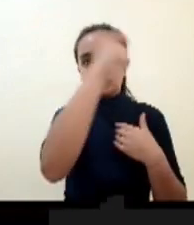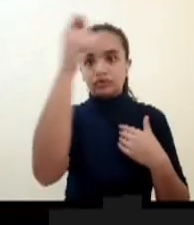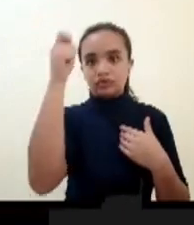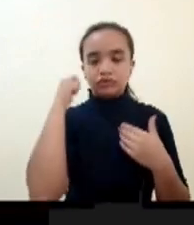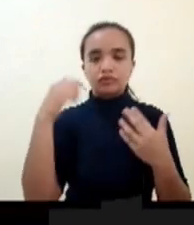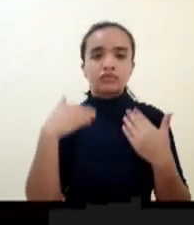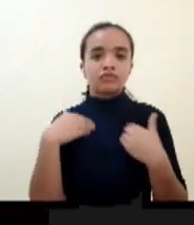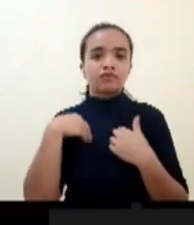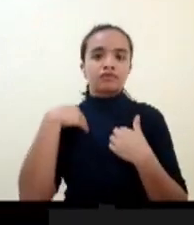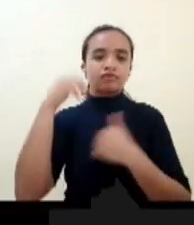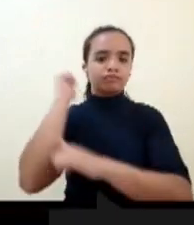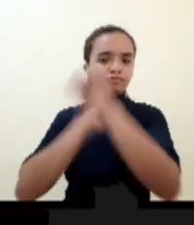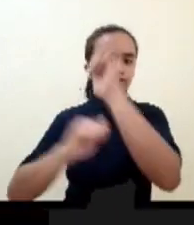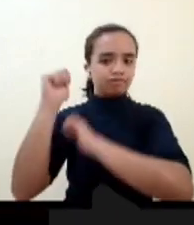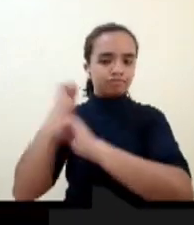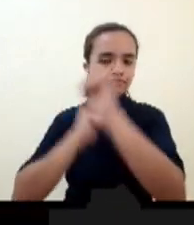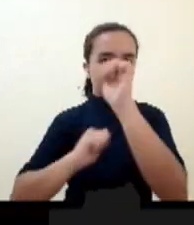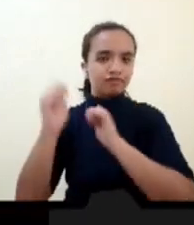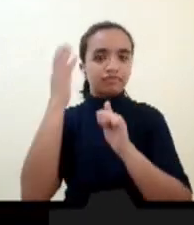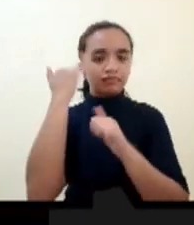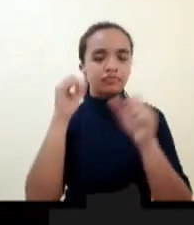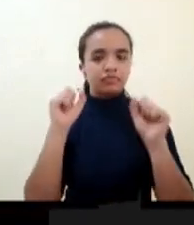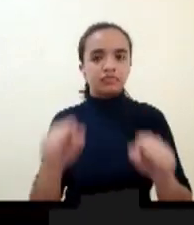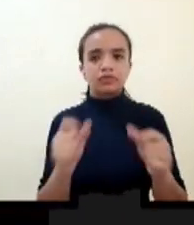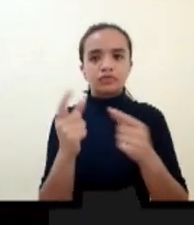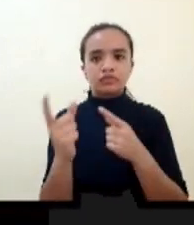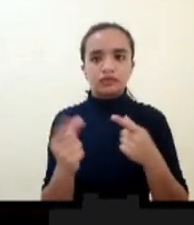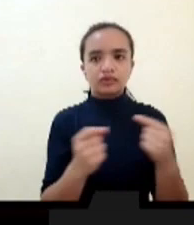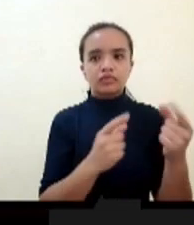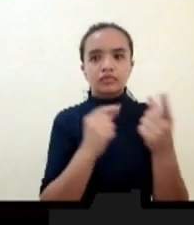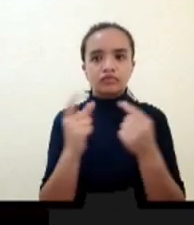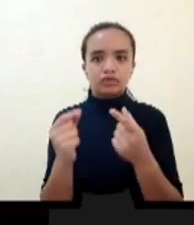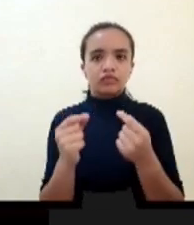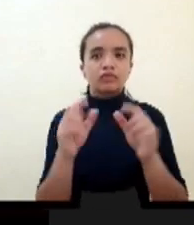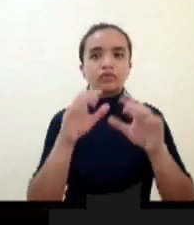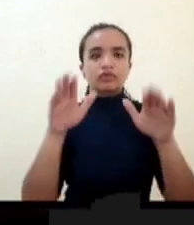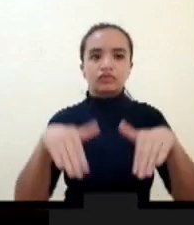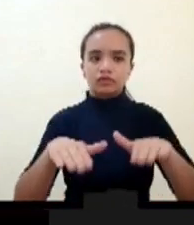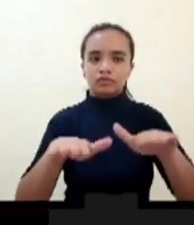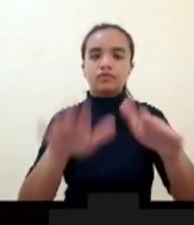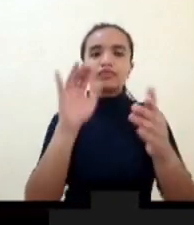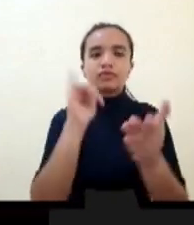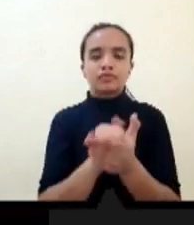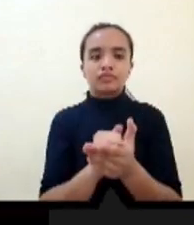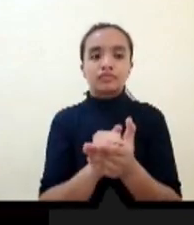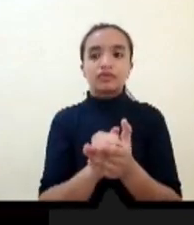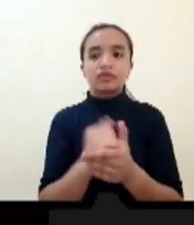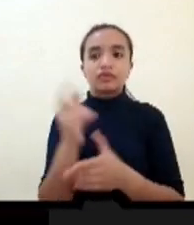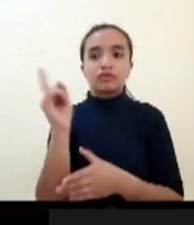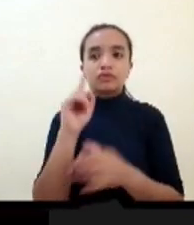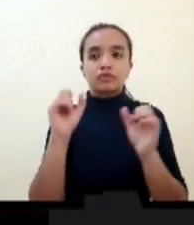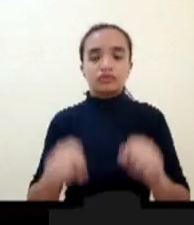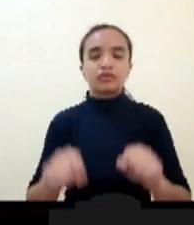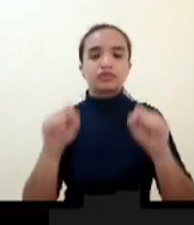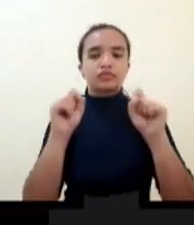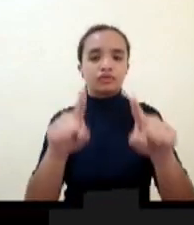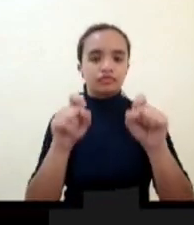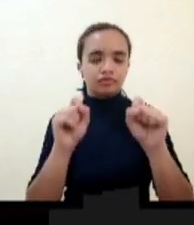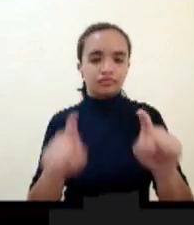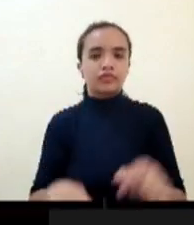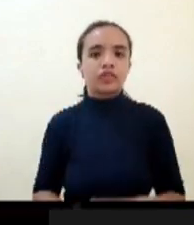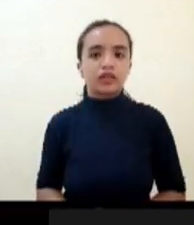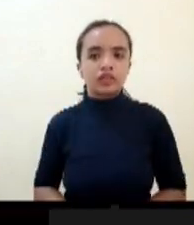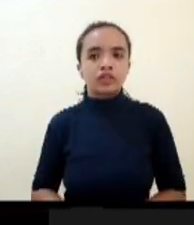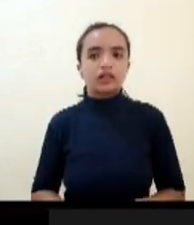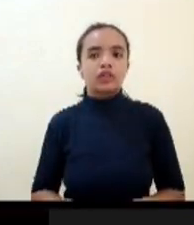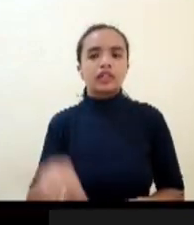na pinapabalik namin para magsagawa ng paghahabi rin. Yun yung para pwedeng maibenta, no? Kaya para suporta din